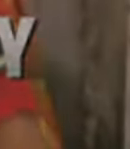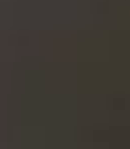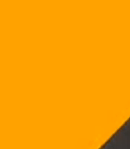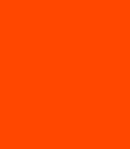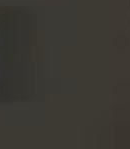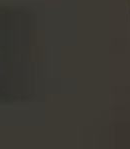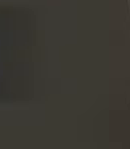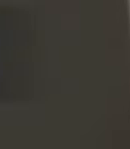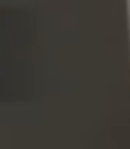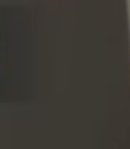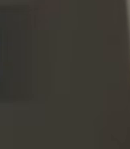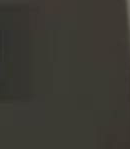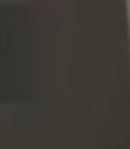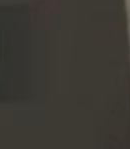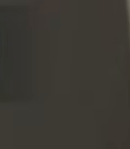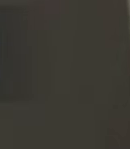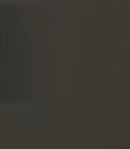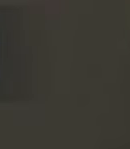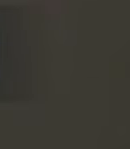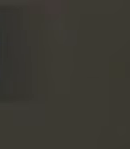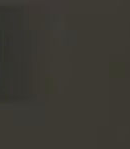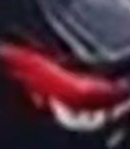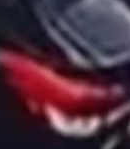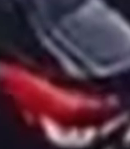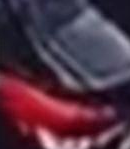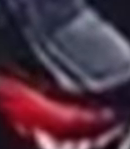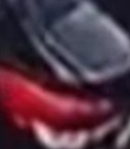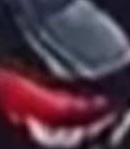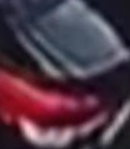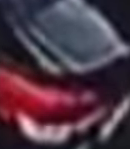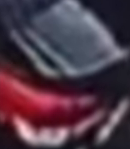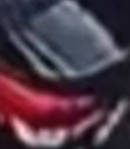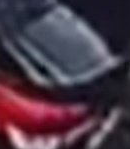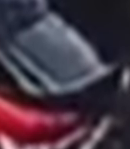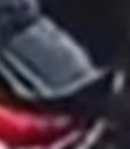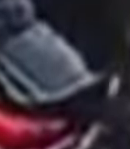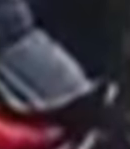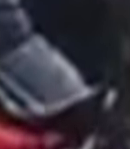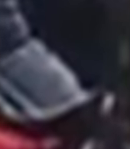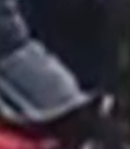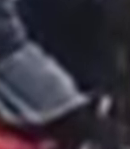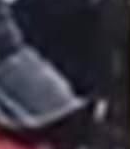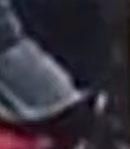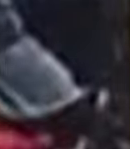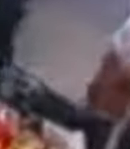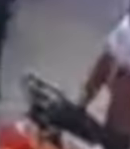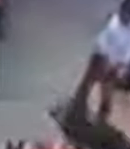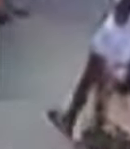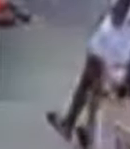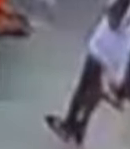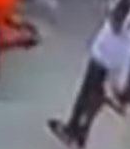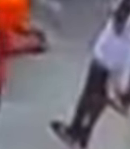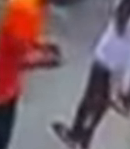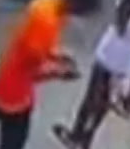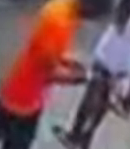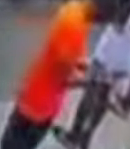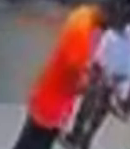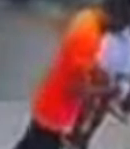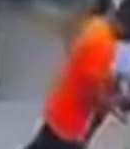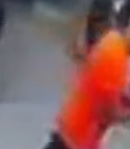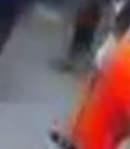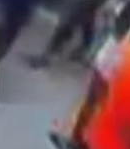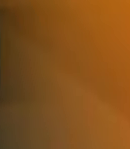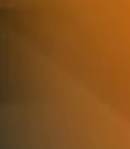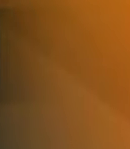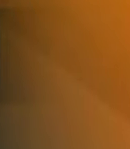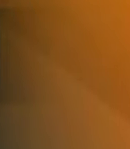at sa legal Bato alamin ang sinasabi ng batas tungkol sa kalunos-lunos na sinapit ng dalawang batang nakulong